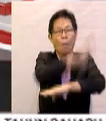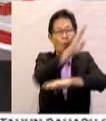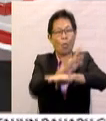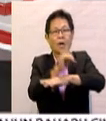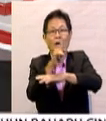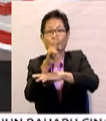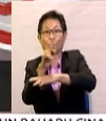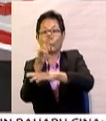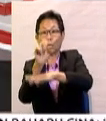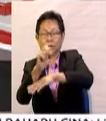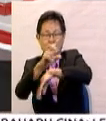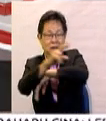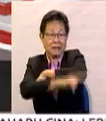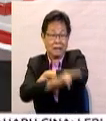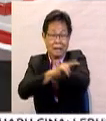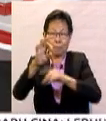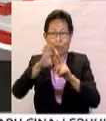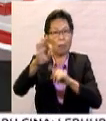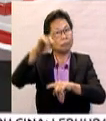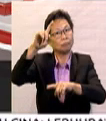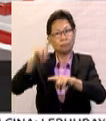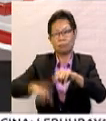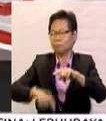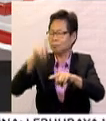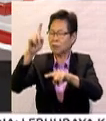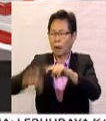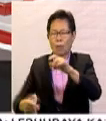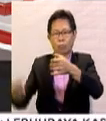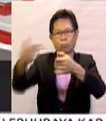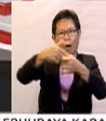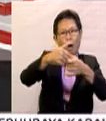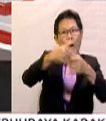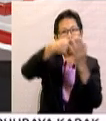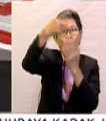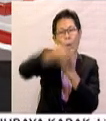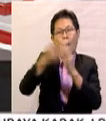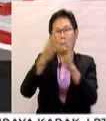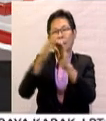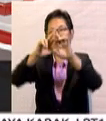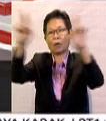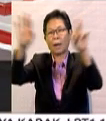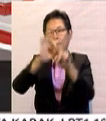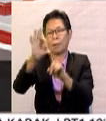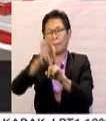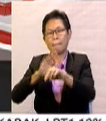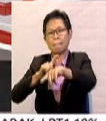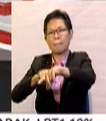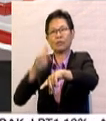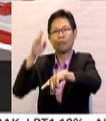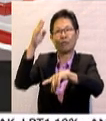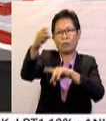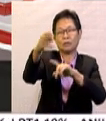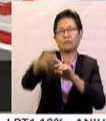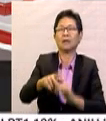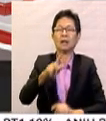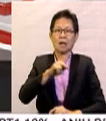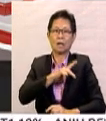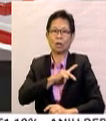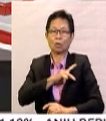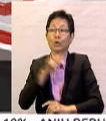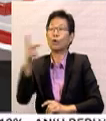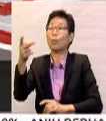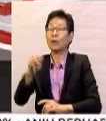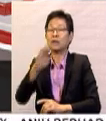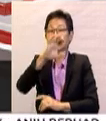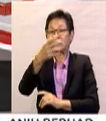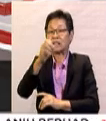di negeri itu daripada terbabit dalam mana-mana projek Majlis Bandaraya pada masa akan datang. Ketua Menteri Chow Kon Yeow